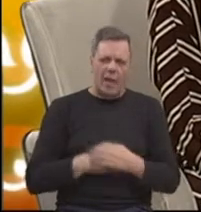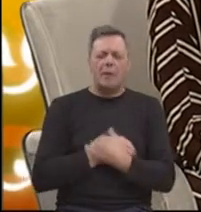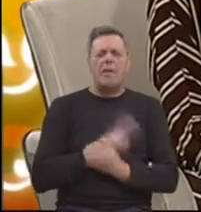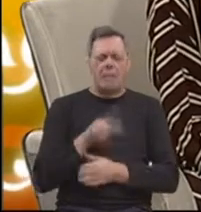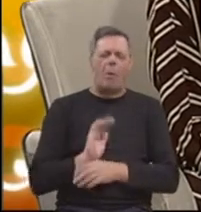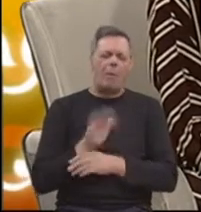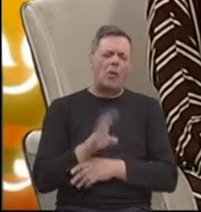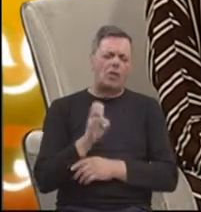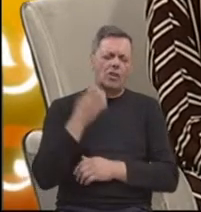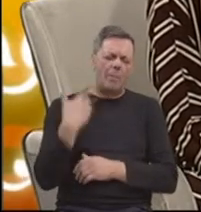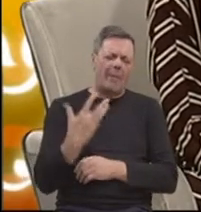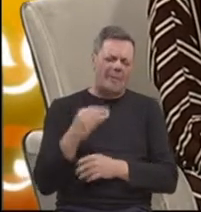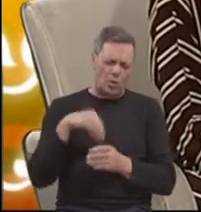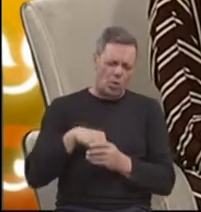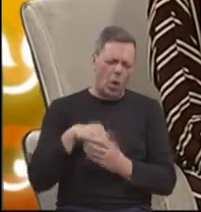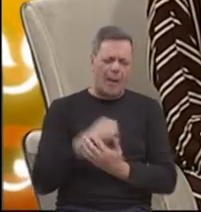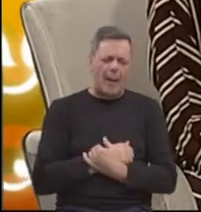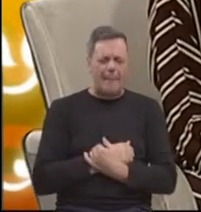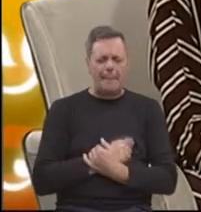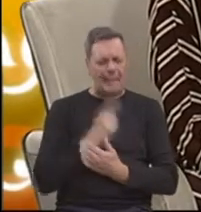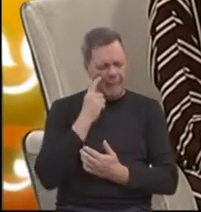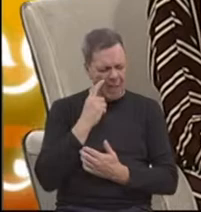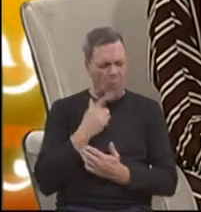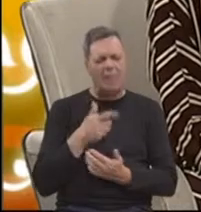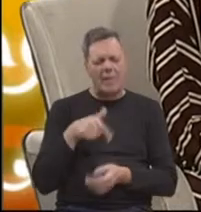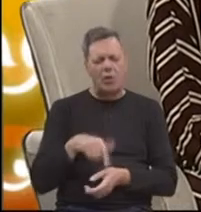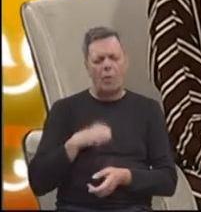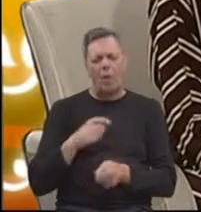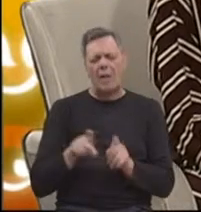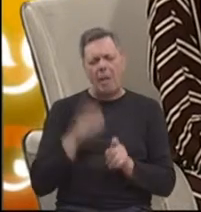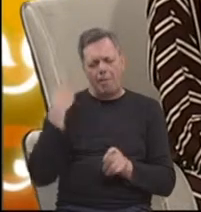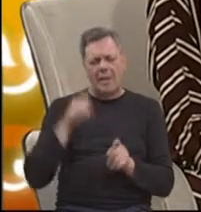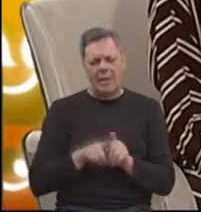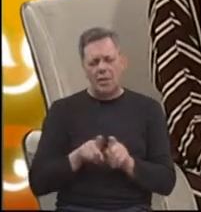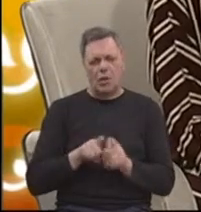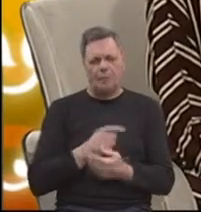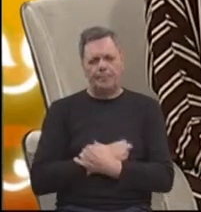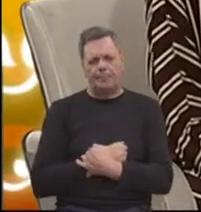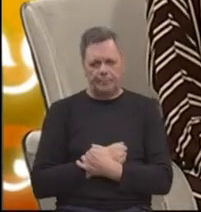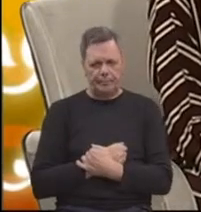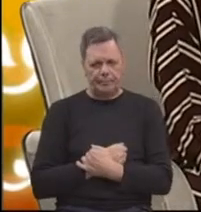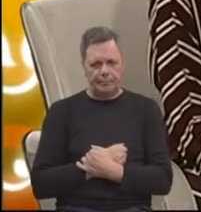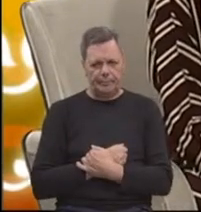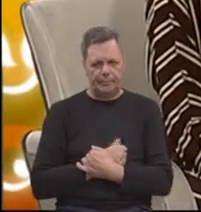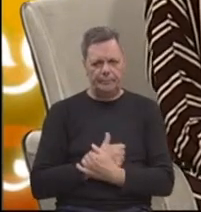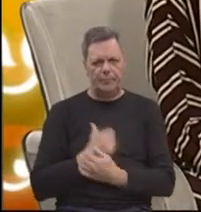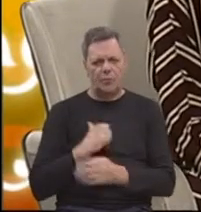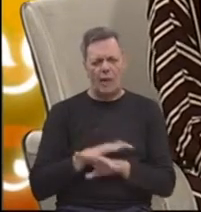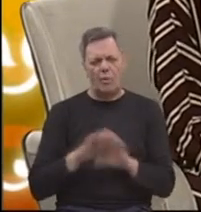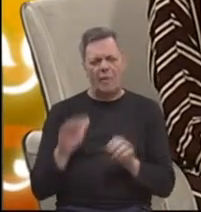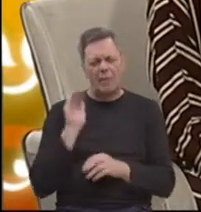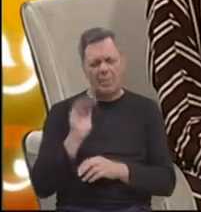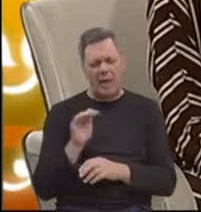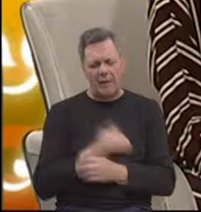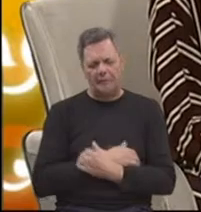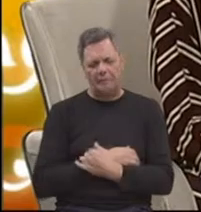preko 450 sudionika svake godine. Super. Vjerujem da će ove godine isto tako biti. I čekamo završne prijave. Tu se